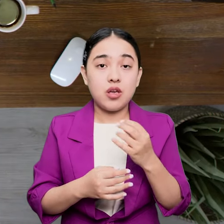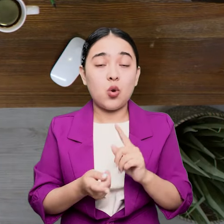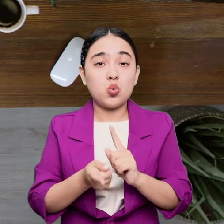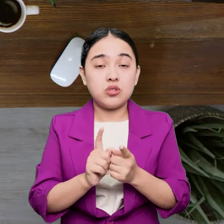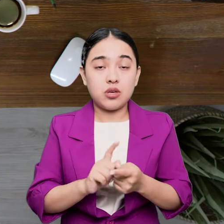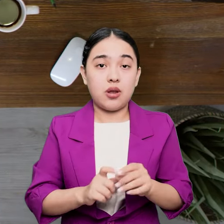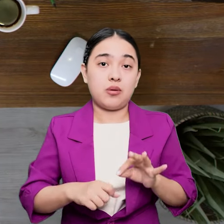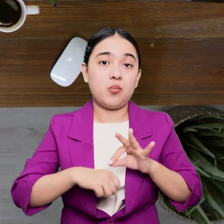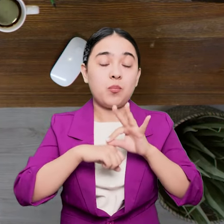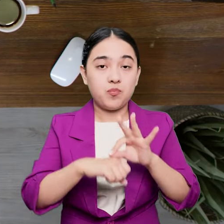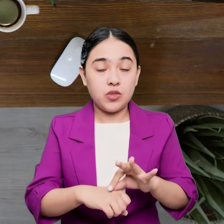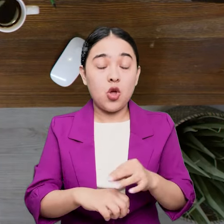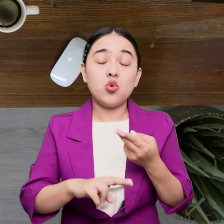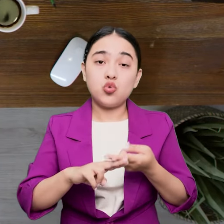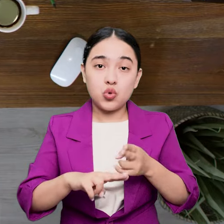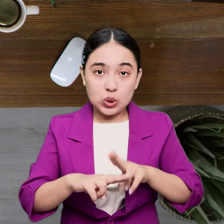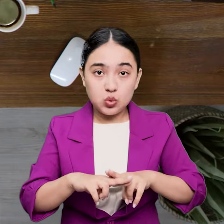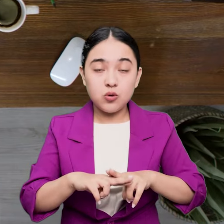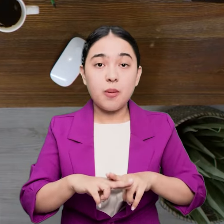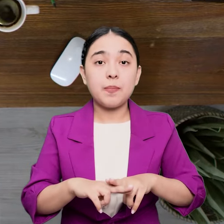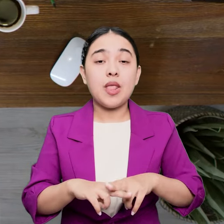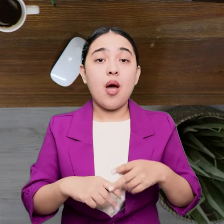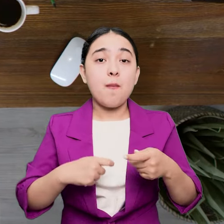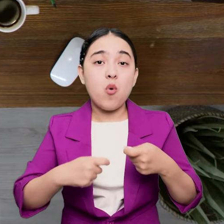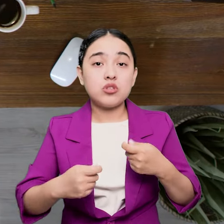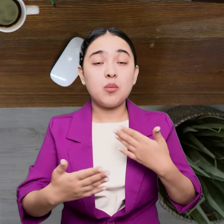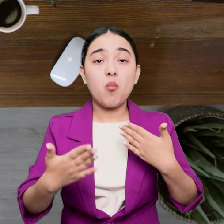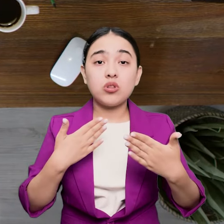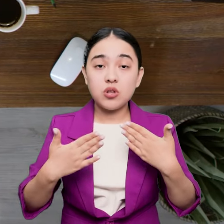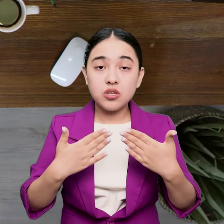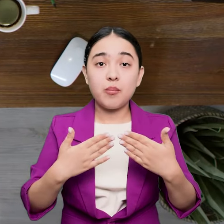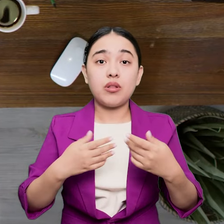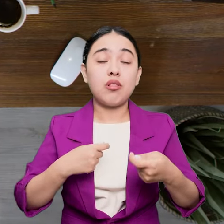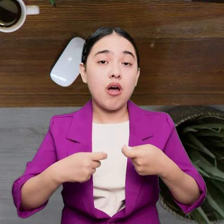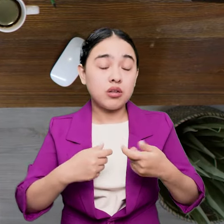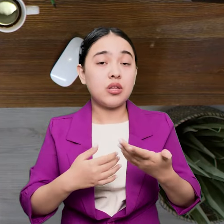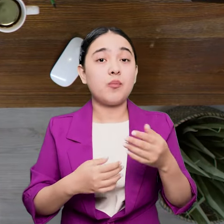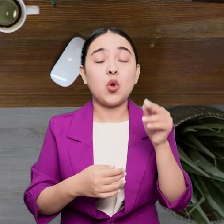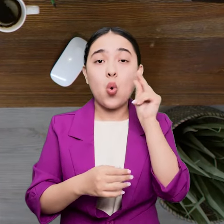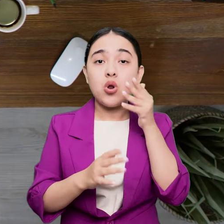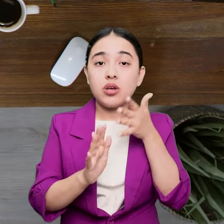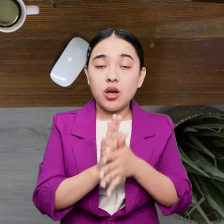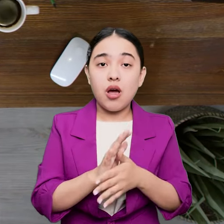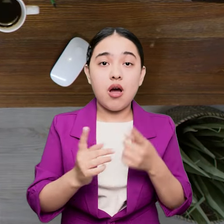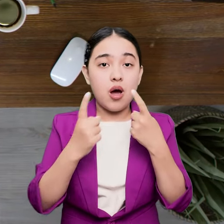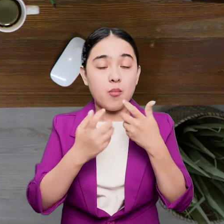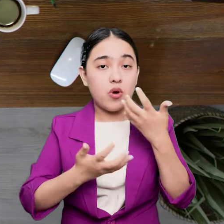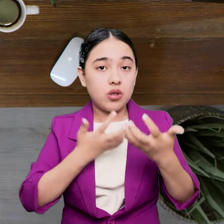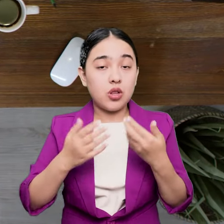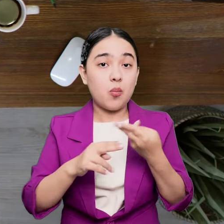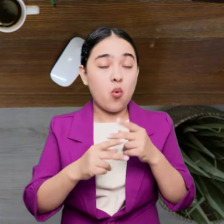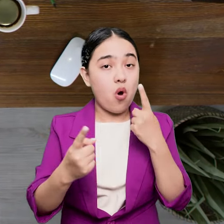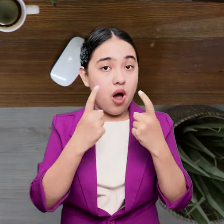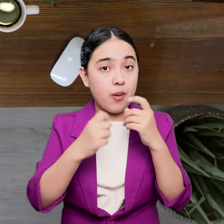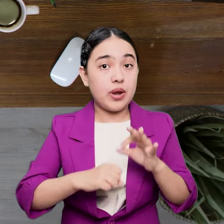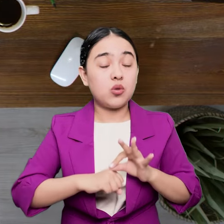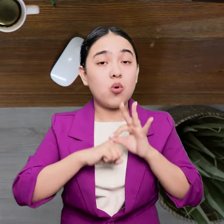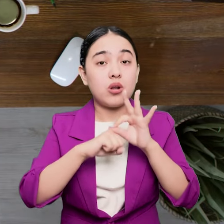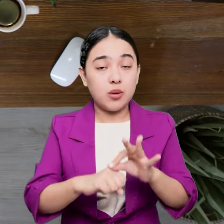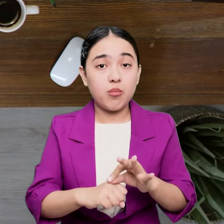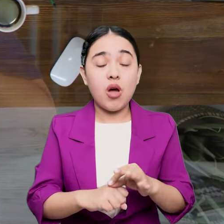uchrashiga olib keladi. Shuning uchun bozor munosabatlarini o'rganganda axborotni tahlil qilish va u axborotga olib